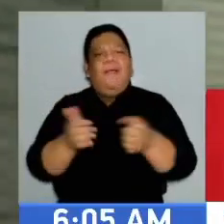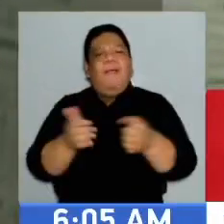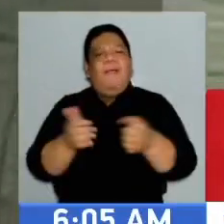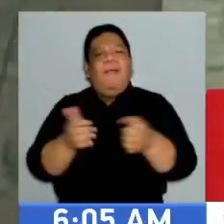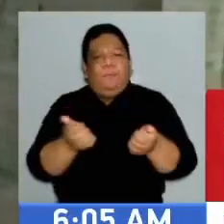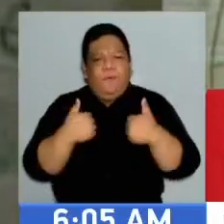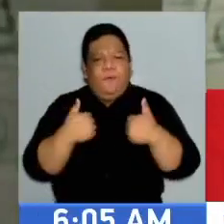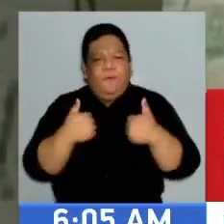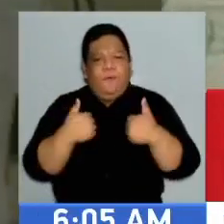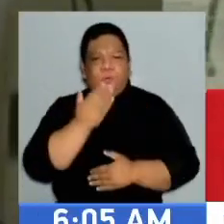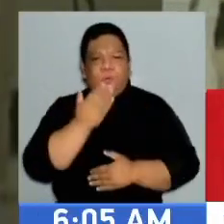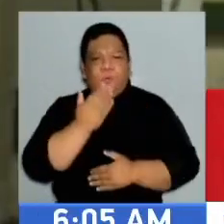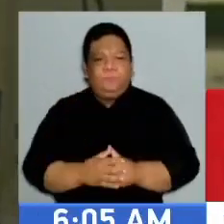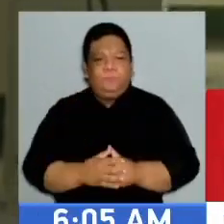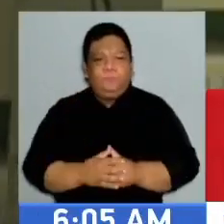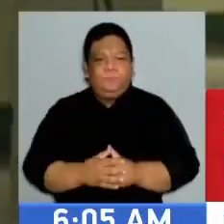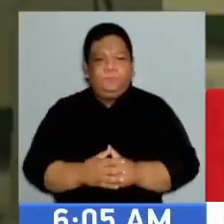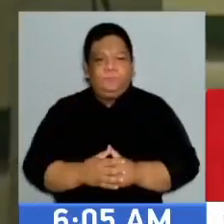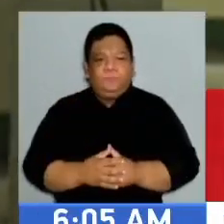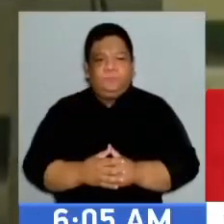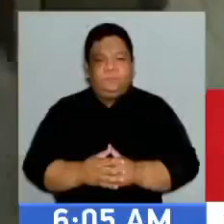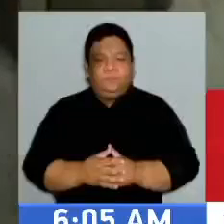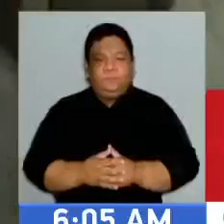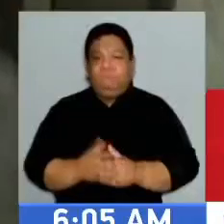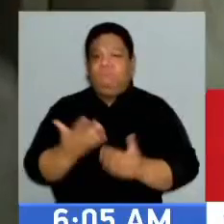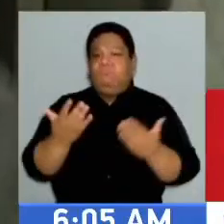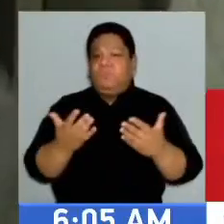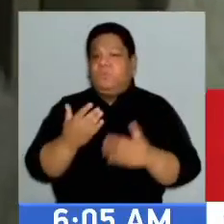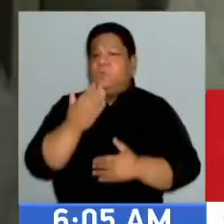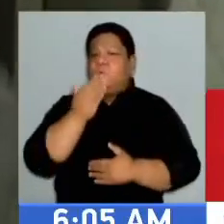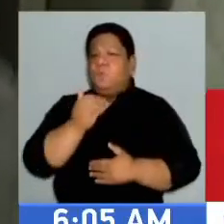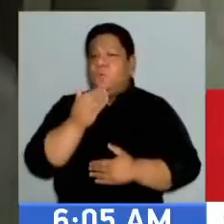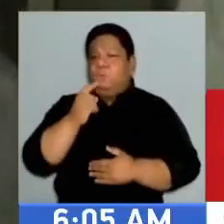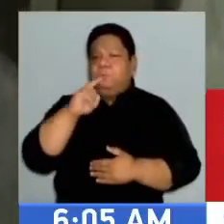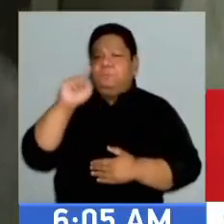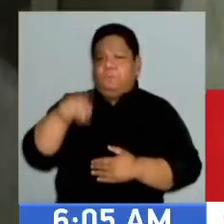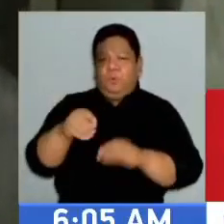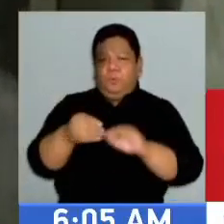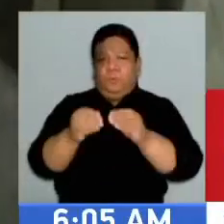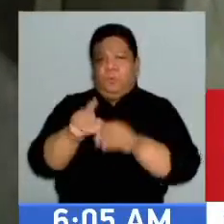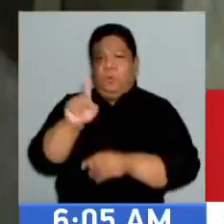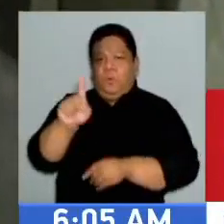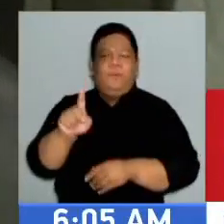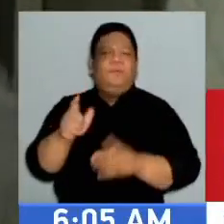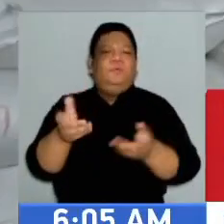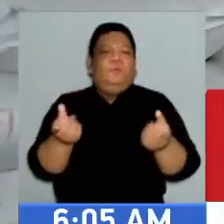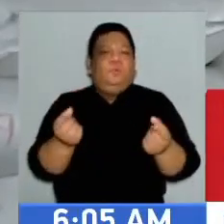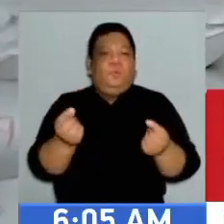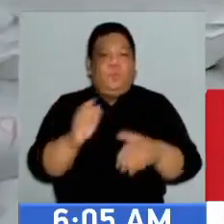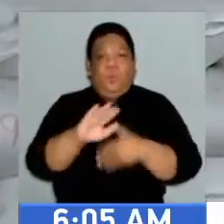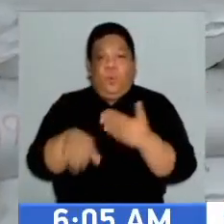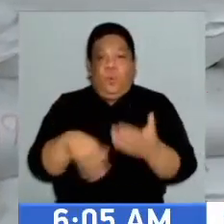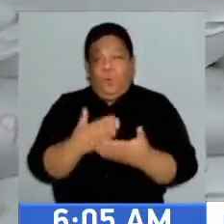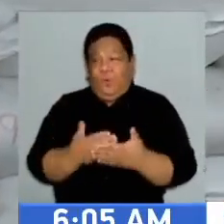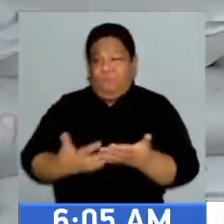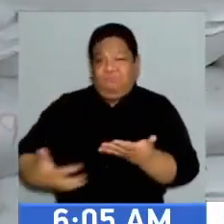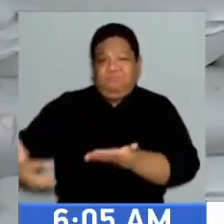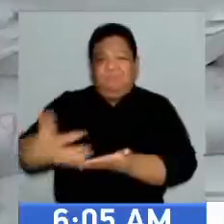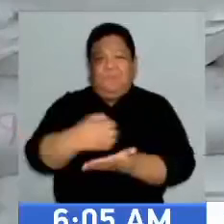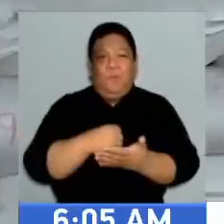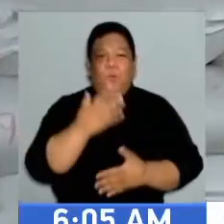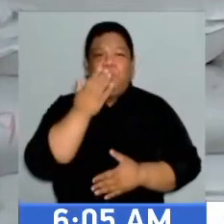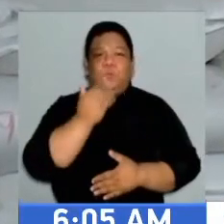pinag-utos na i- classify bilang domestic Sugar ang lahat ng asukal na aanihin ng mga magsasaka sa Taya kasi ng